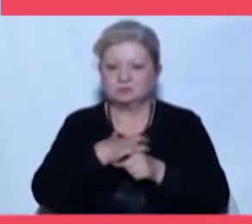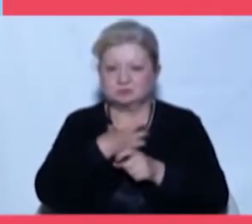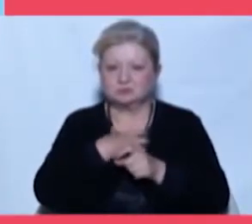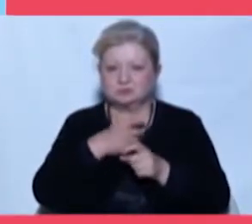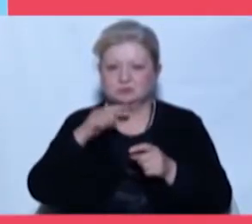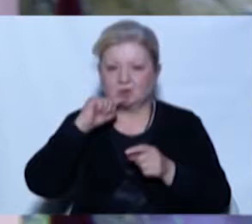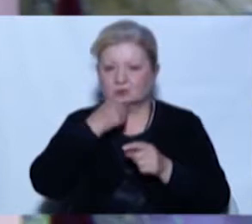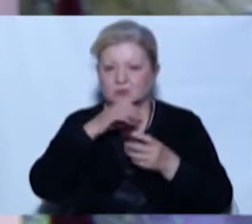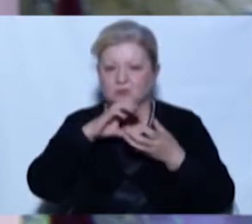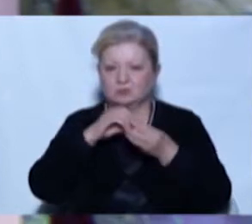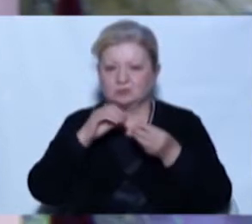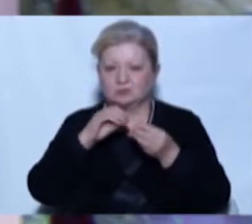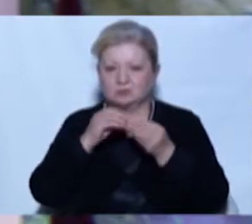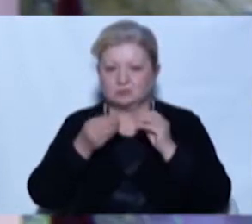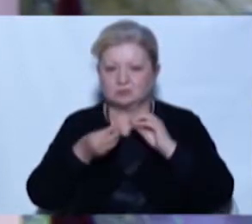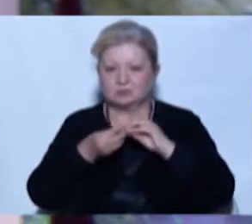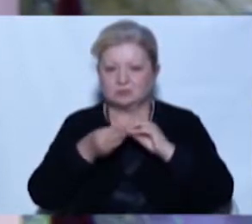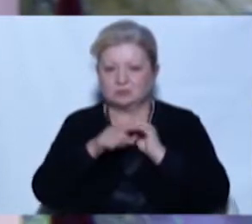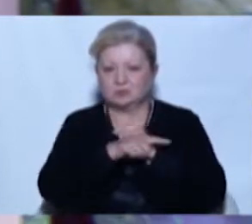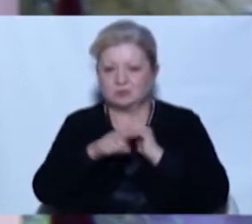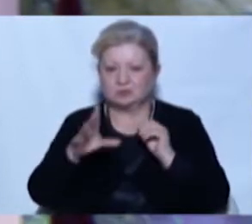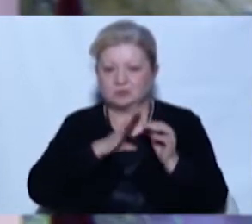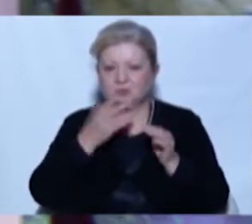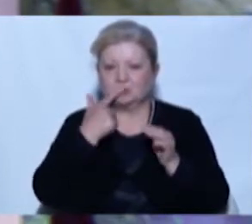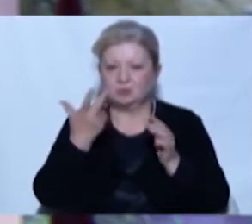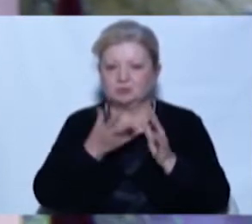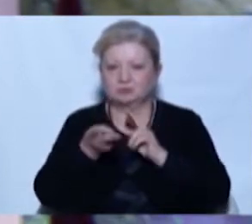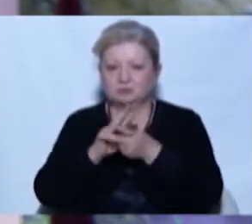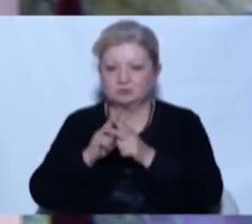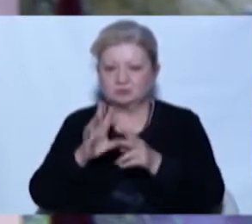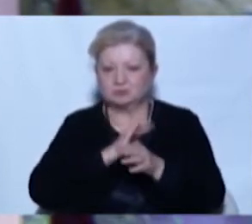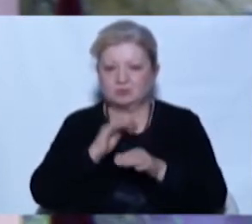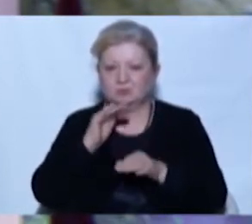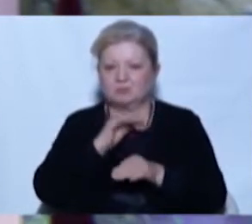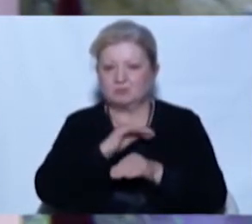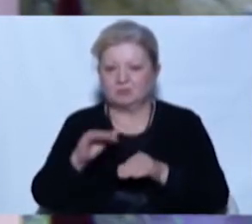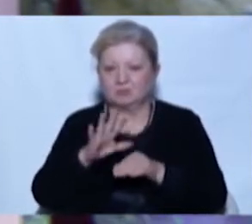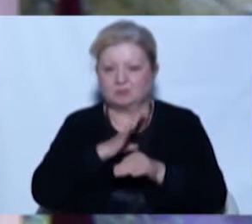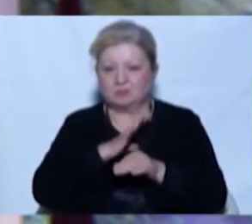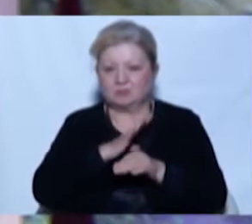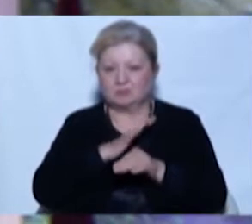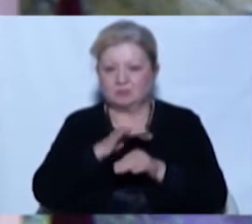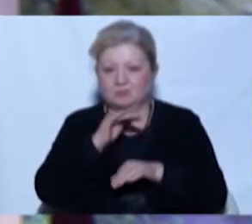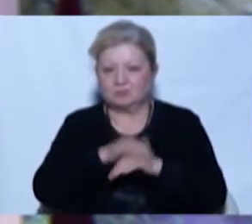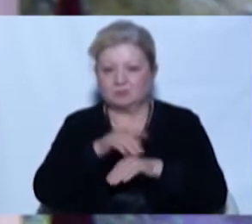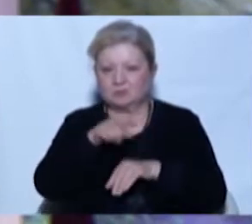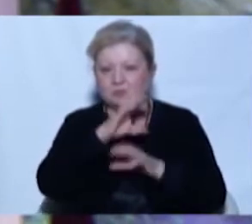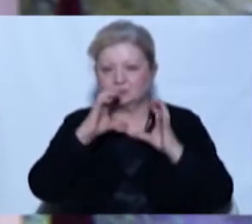კრიზისის წინაშე და ქვეყანაში დაწყებულმა პოლიტიკურმა ცვლილებებმა ფაქტიურად გამოიწვია მაშინდელი